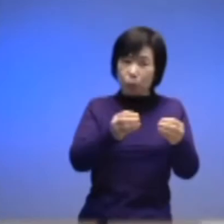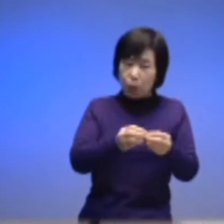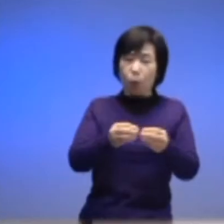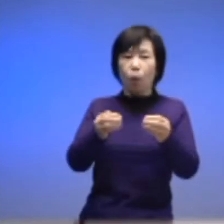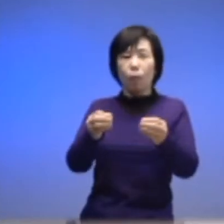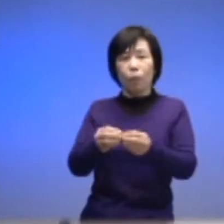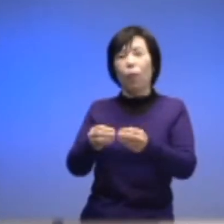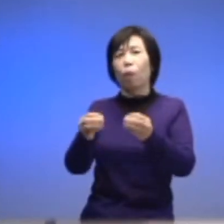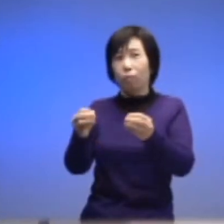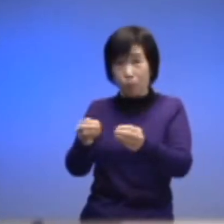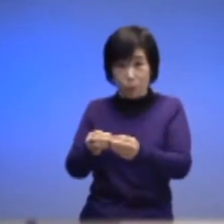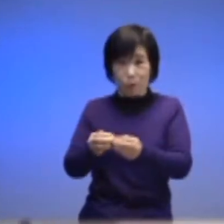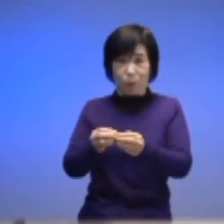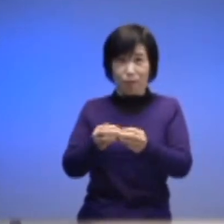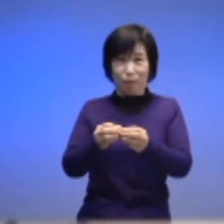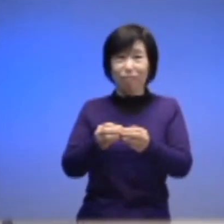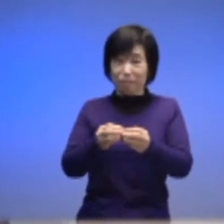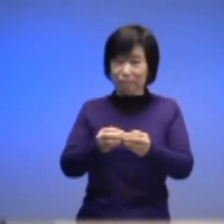よ。